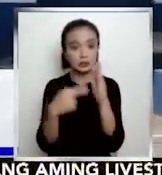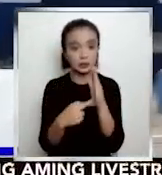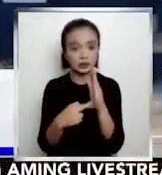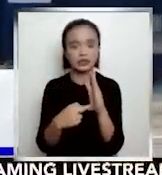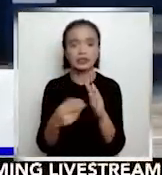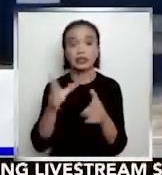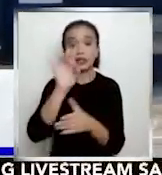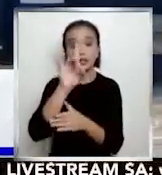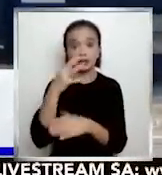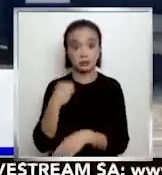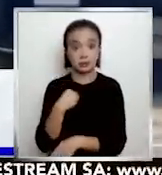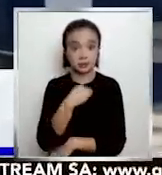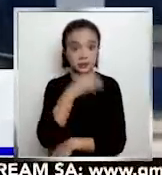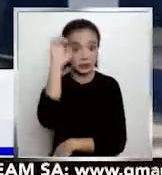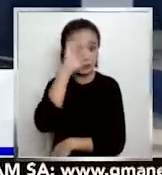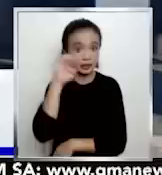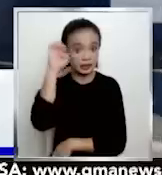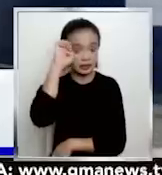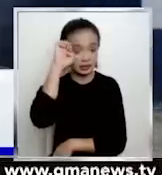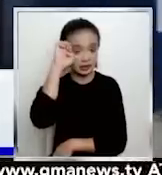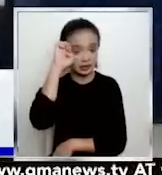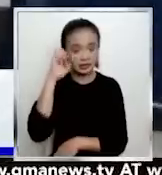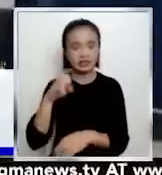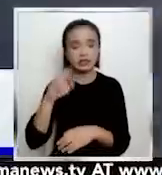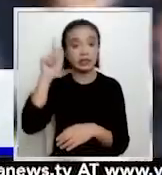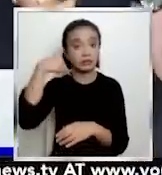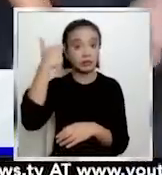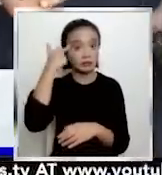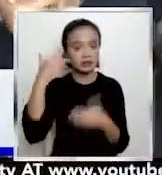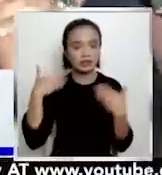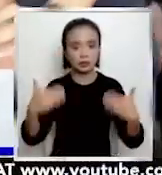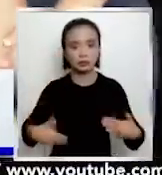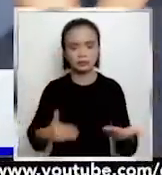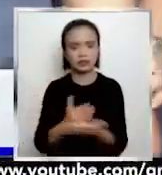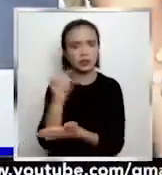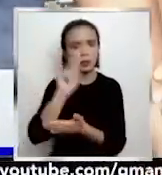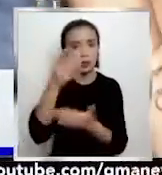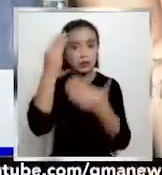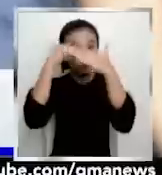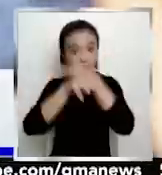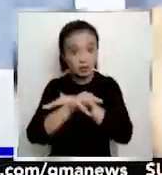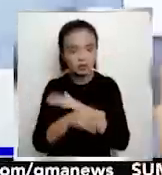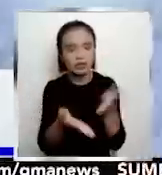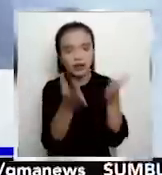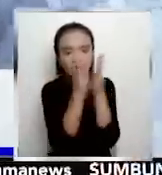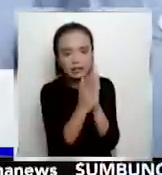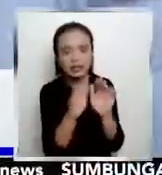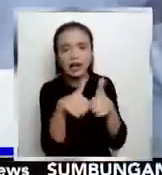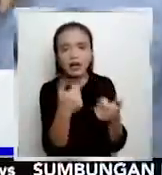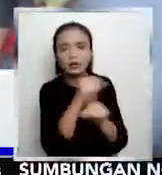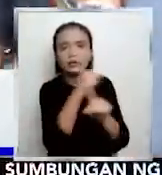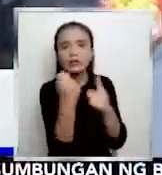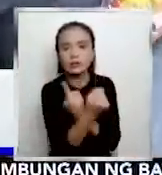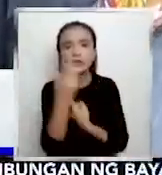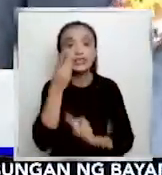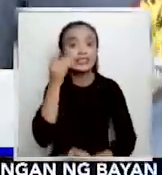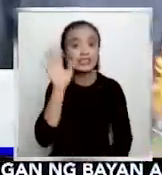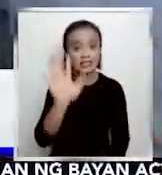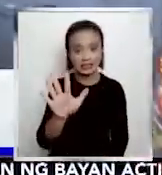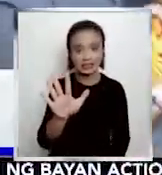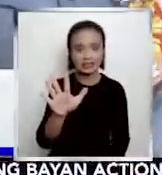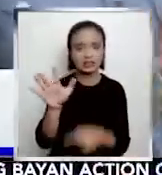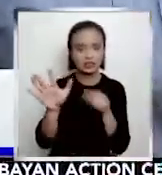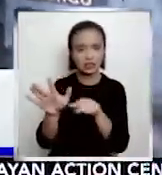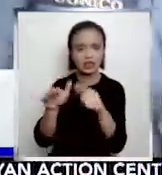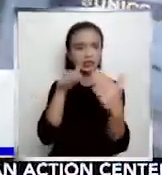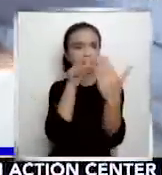ng European Parliament Subcommittee on Human Rights. Ang misyon nila, kumustahin ang lagay ni dating Senador Laila De Lima, kilalang kritiko ni dating